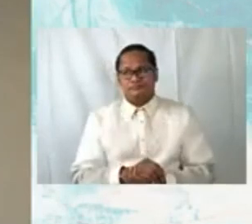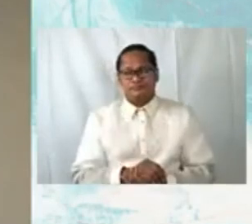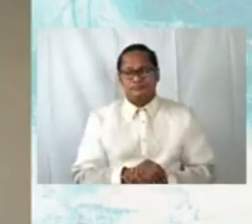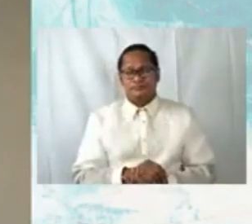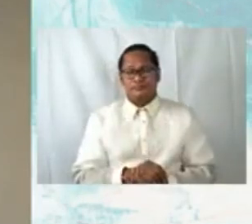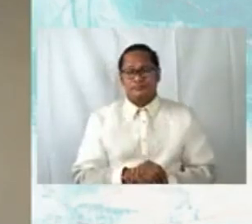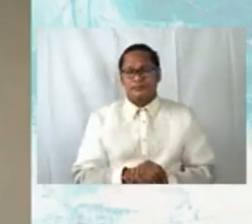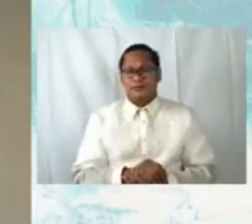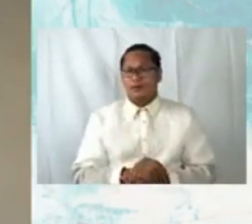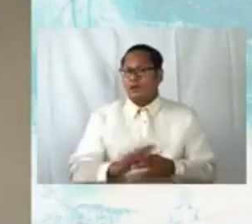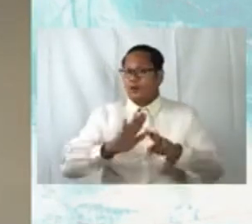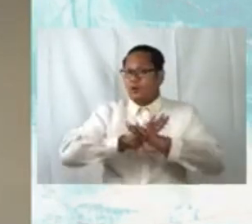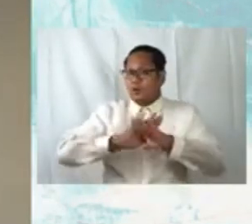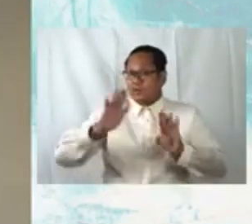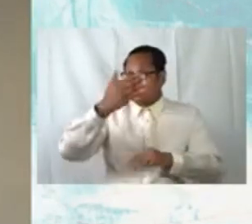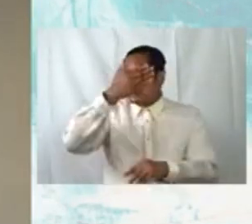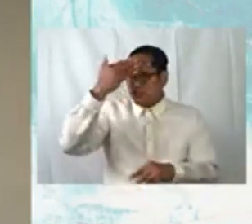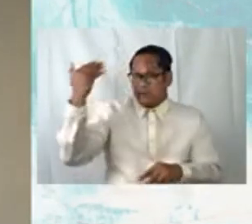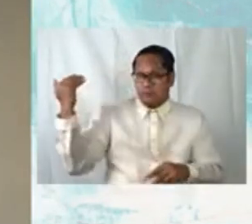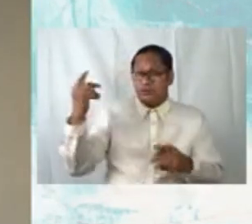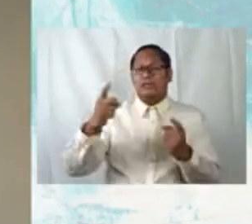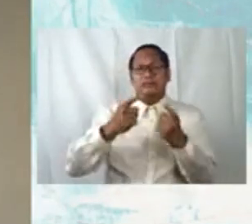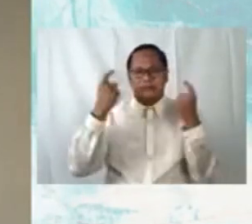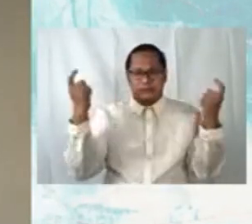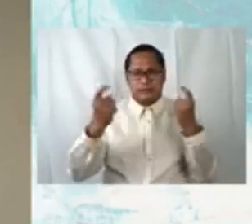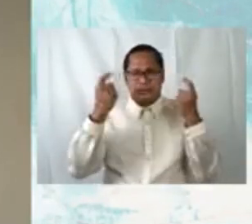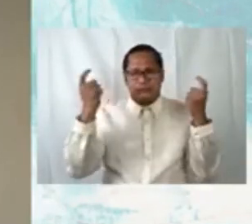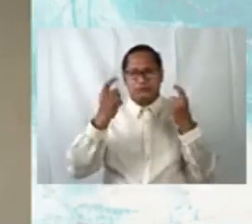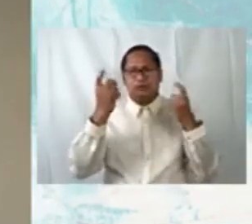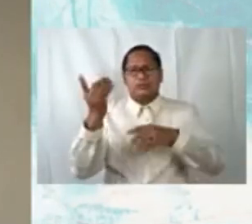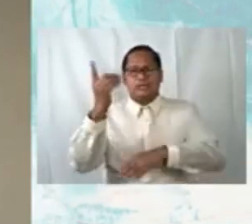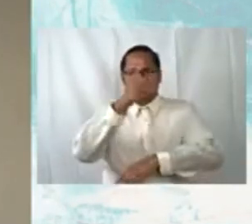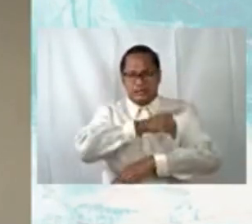Huwag natin kakalimutan na ipagdiwang pa rin ang araw ng kalayaan.